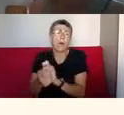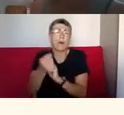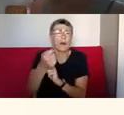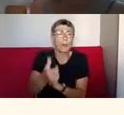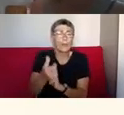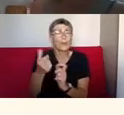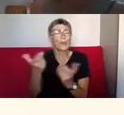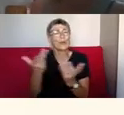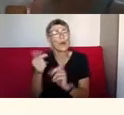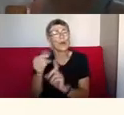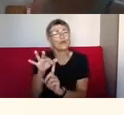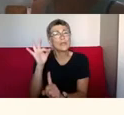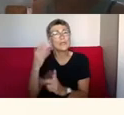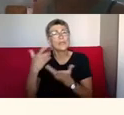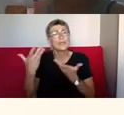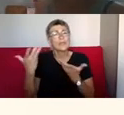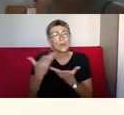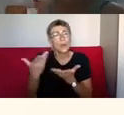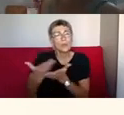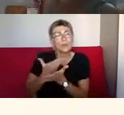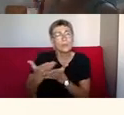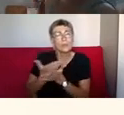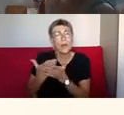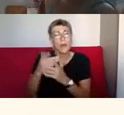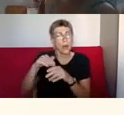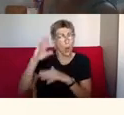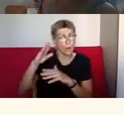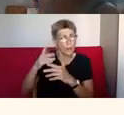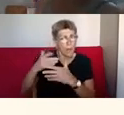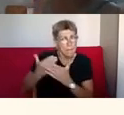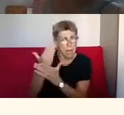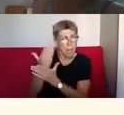choisi de préparer notamment les candidats en matinée,